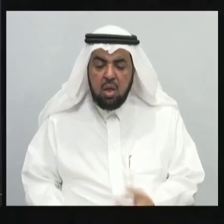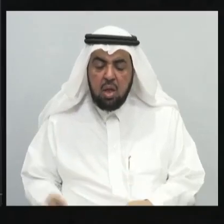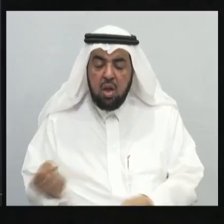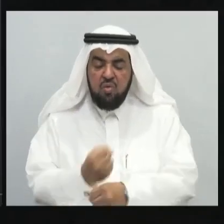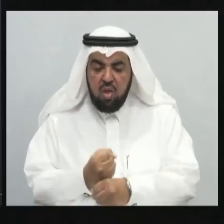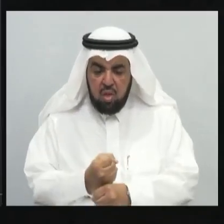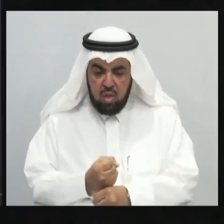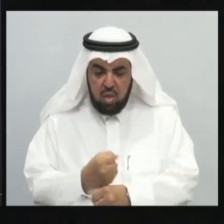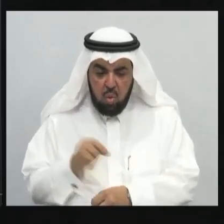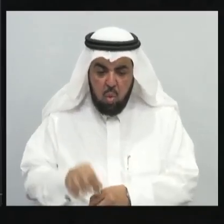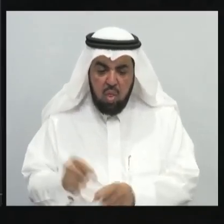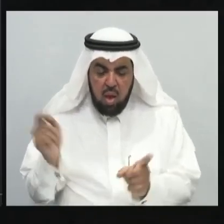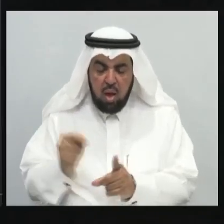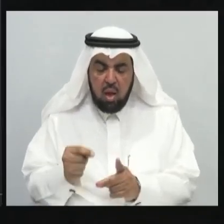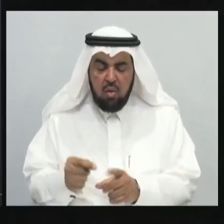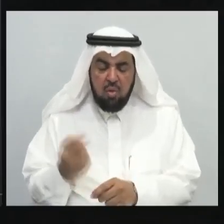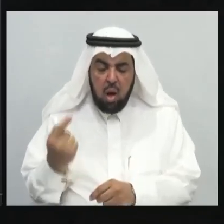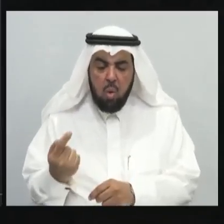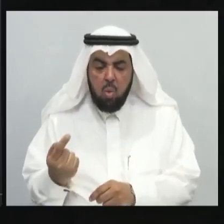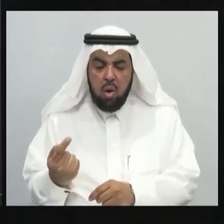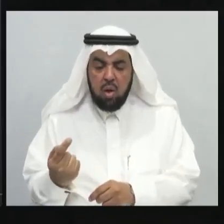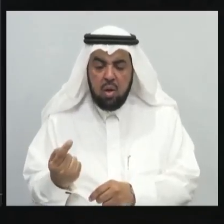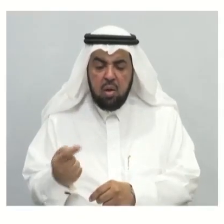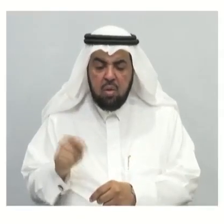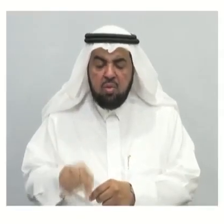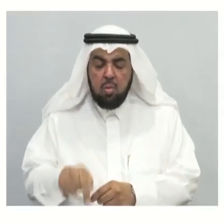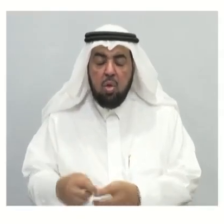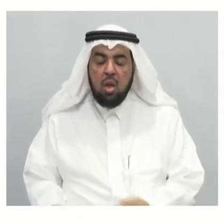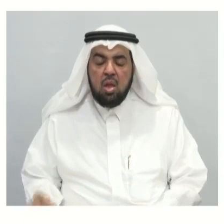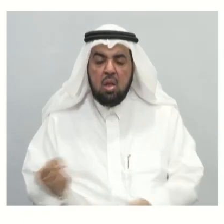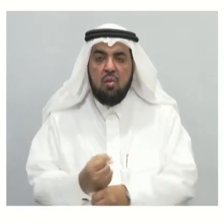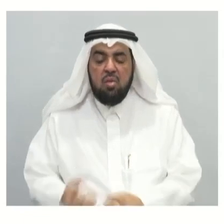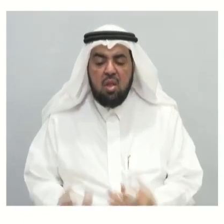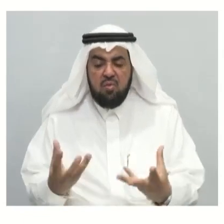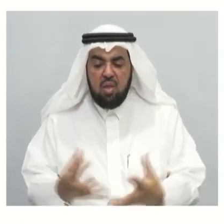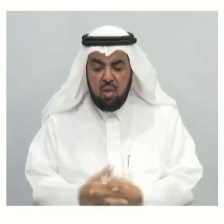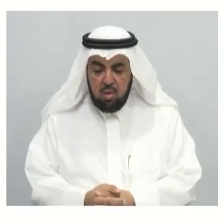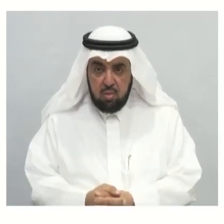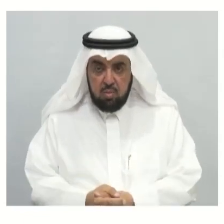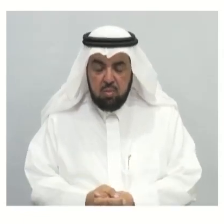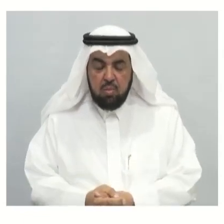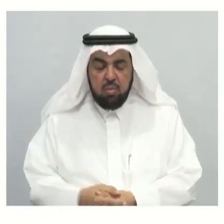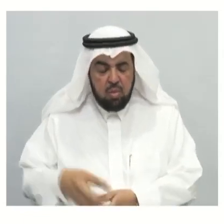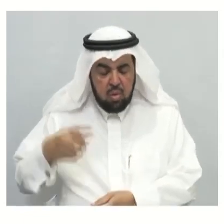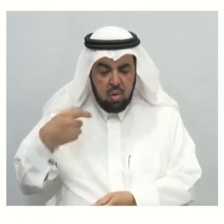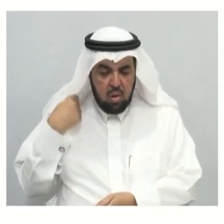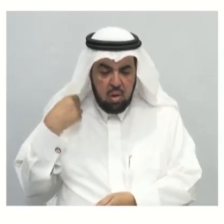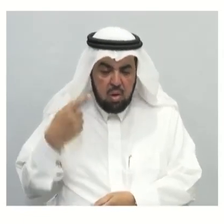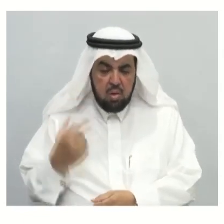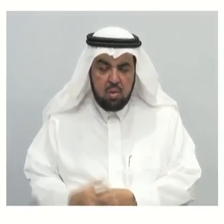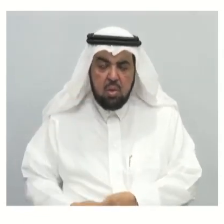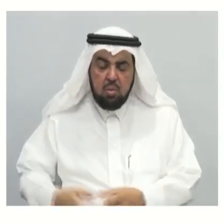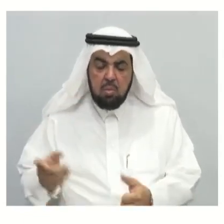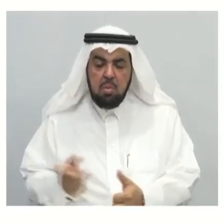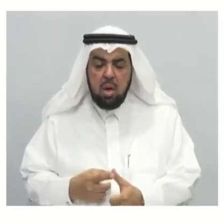التنفيذيه لوضع هدف الوحده موضع التنفيذ اذا نشات هذه الفكره ثم